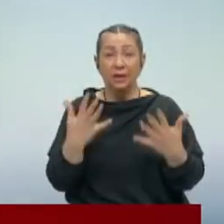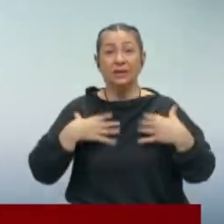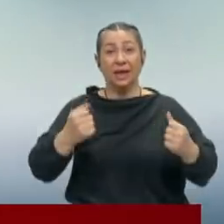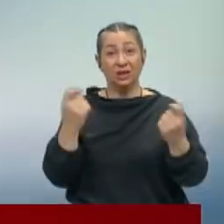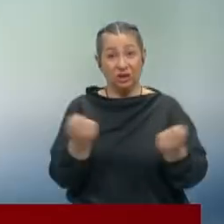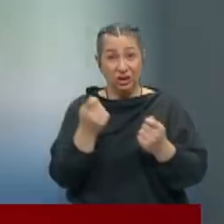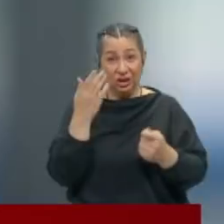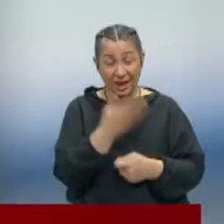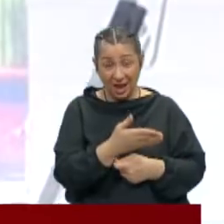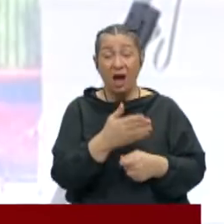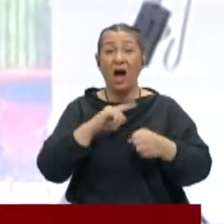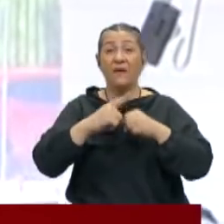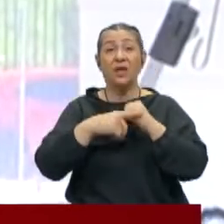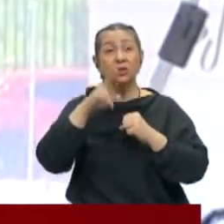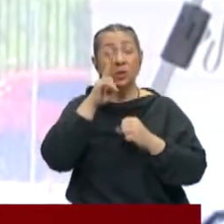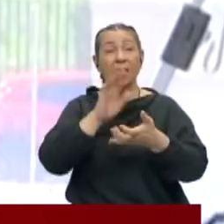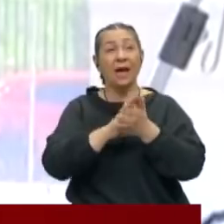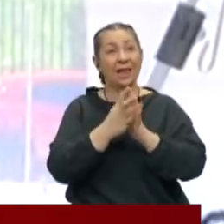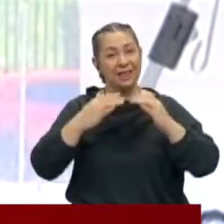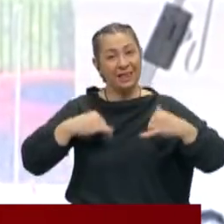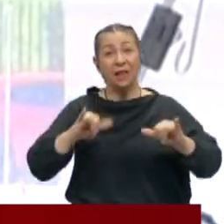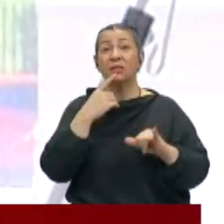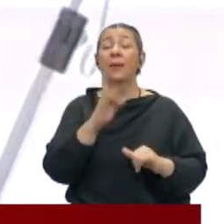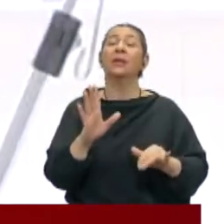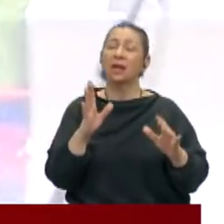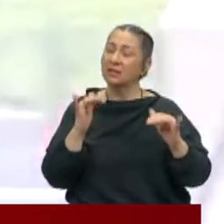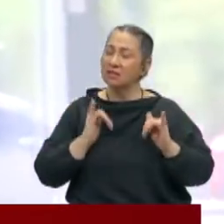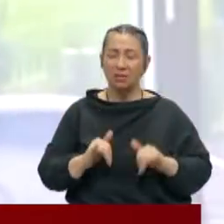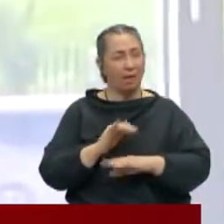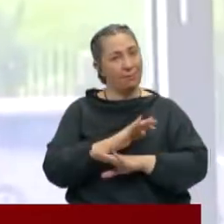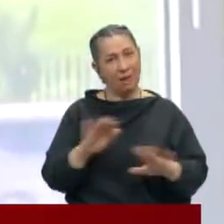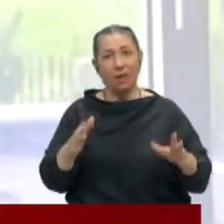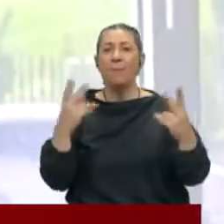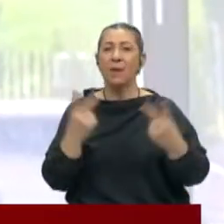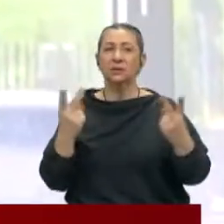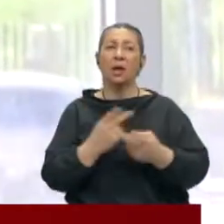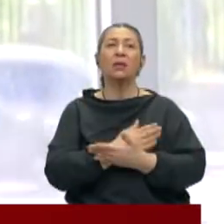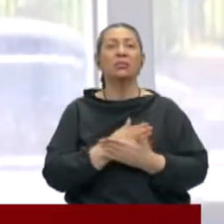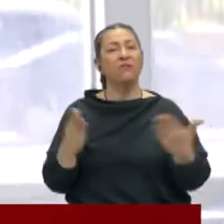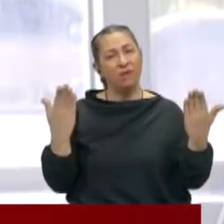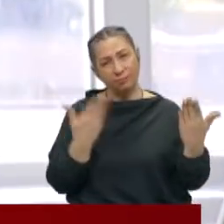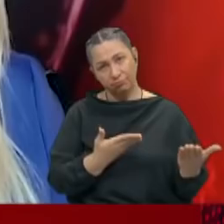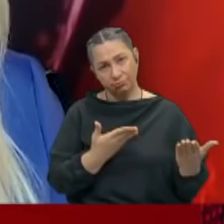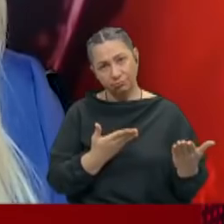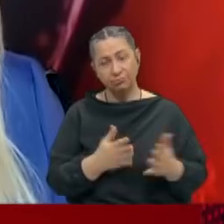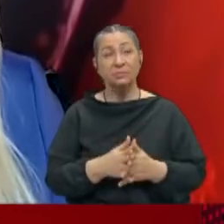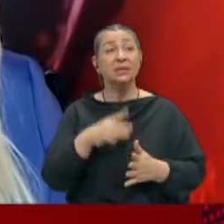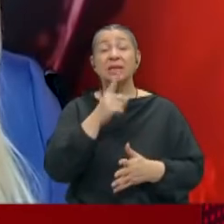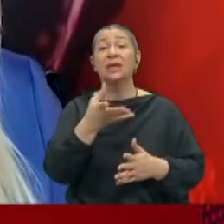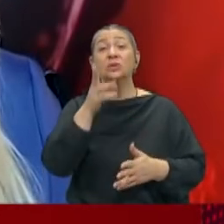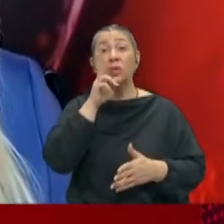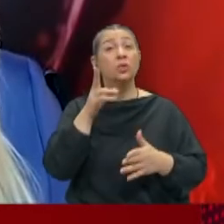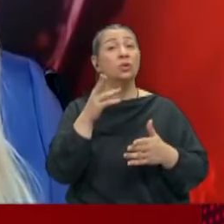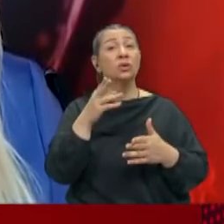Sağlık çalışanları ise hafta sonu kar tatili demeden, dinlenmeden mesaisine devam etmek zorunda. Siz en son